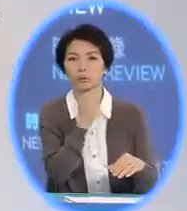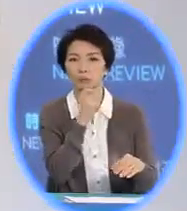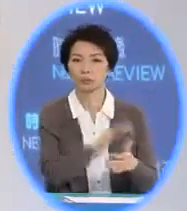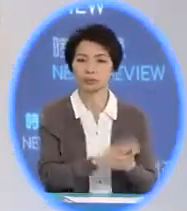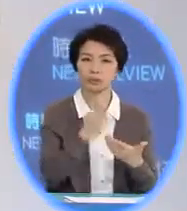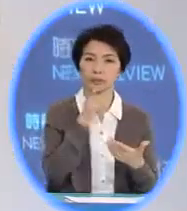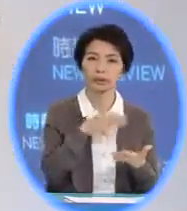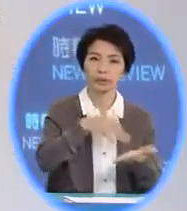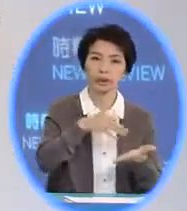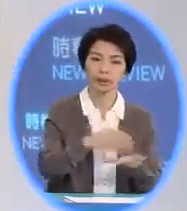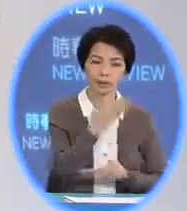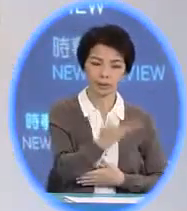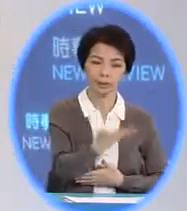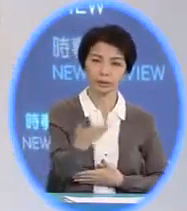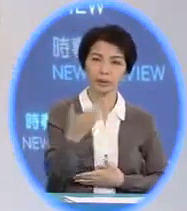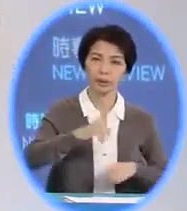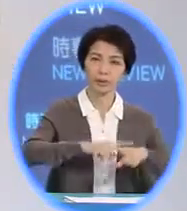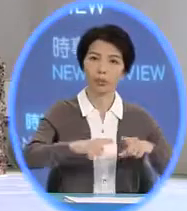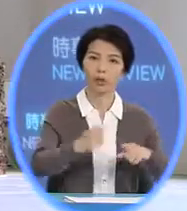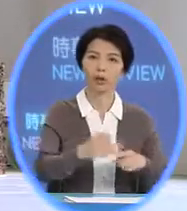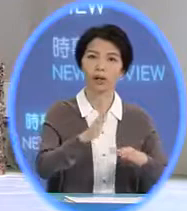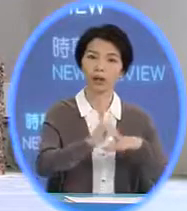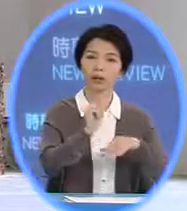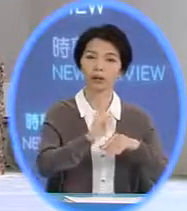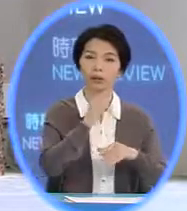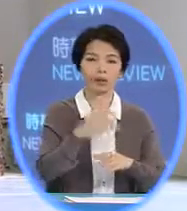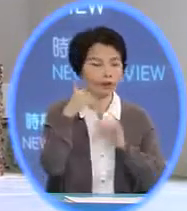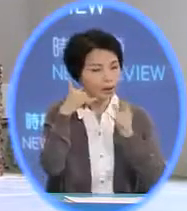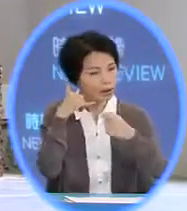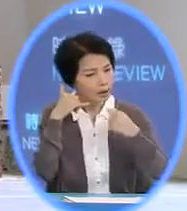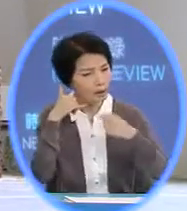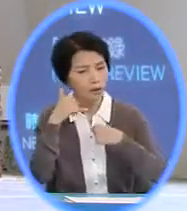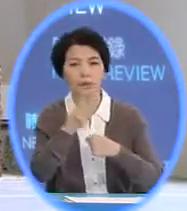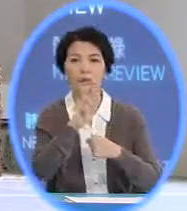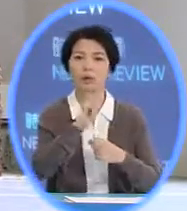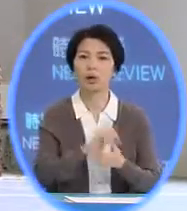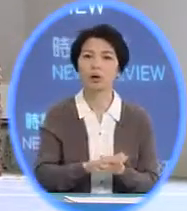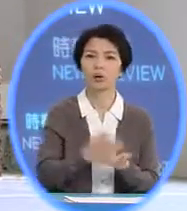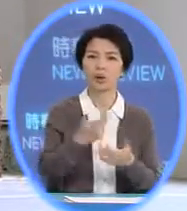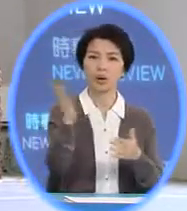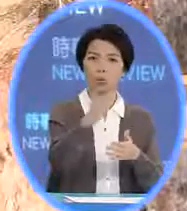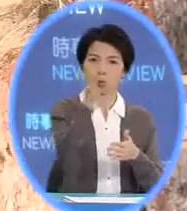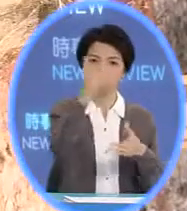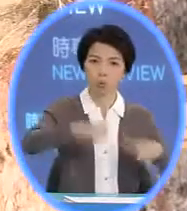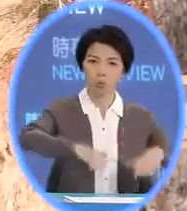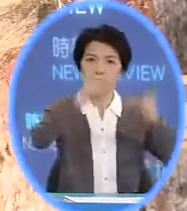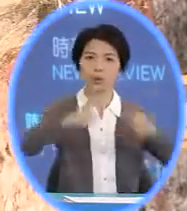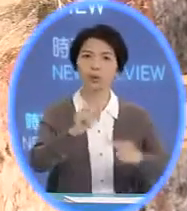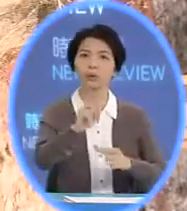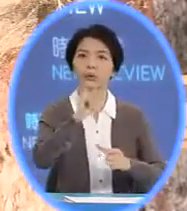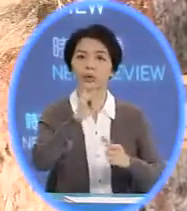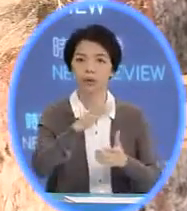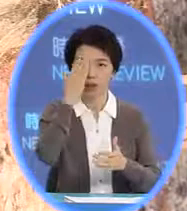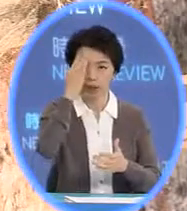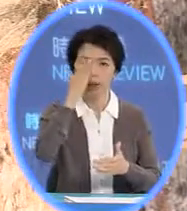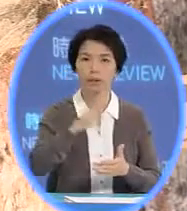有份參加展覽嘅木藝組織最近收到唔少市民查詢。可以點樣清理被颱風吹倒嘅樹木？佢哋認為政